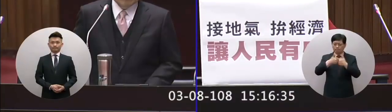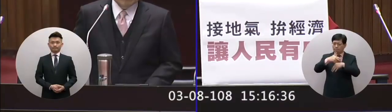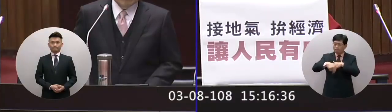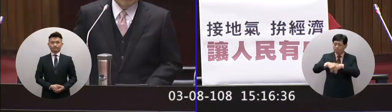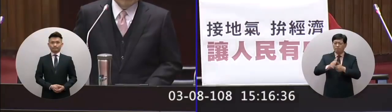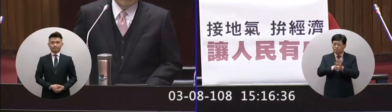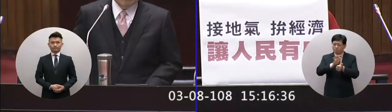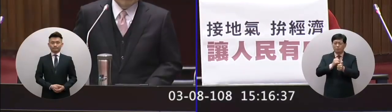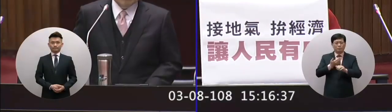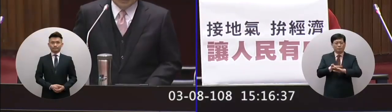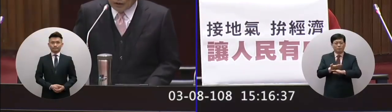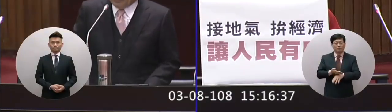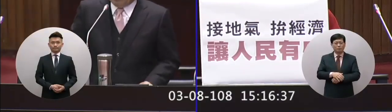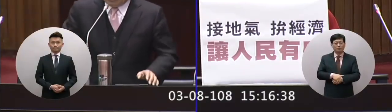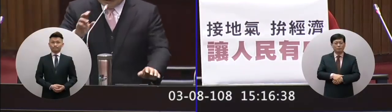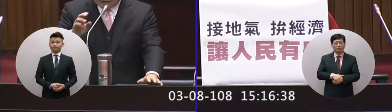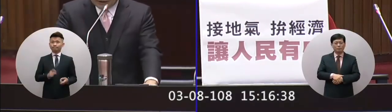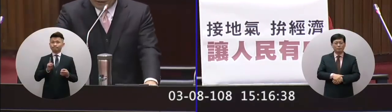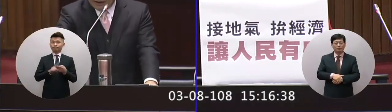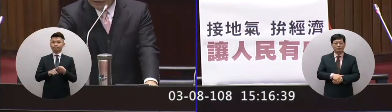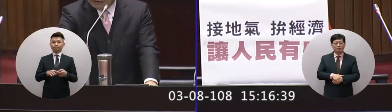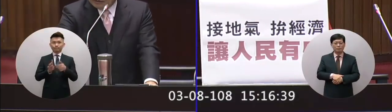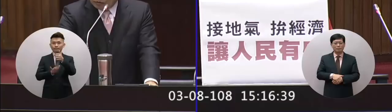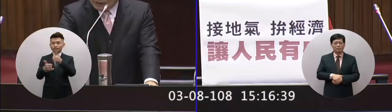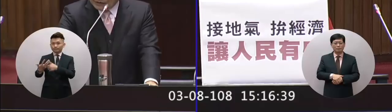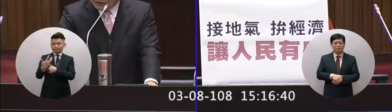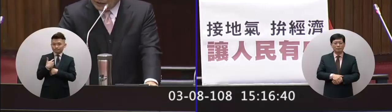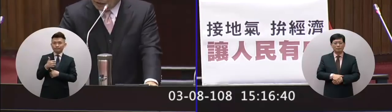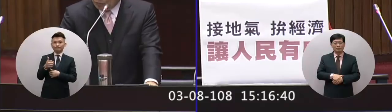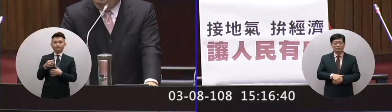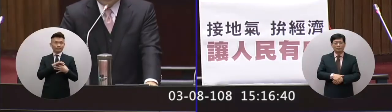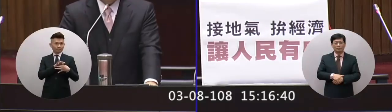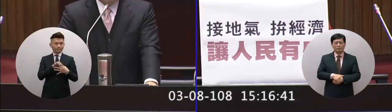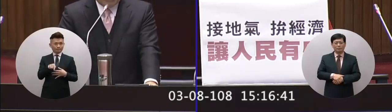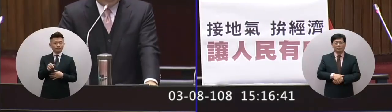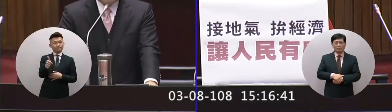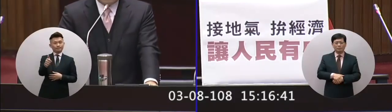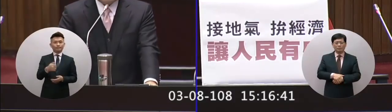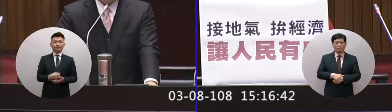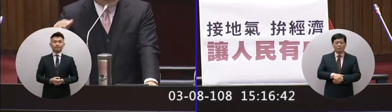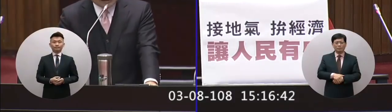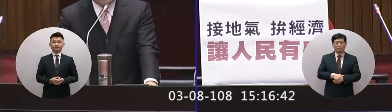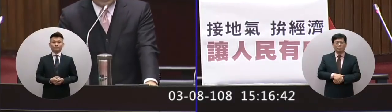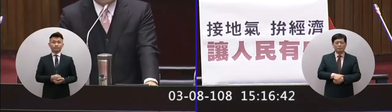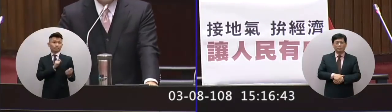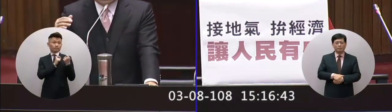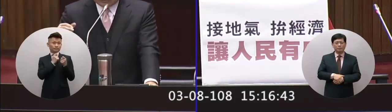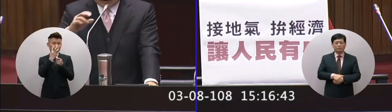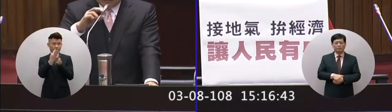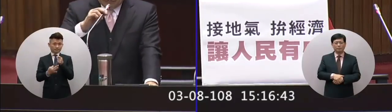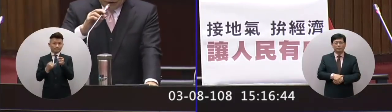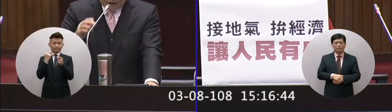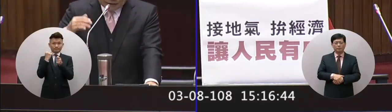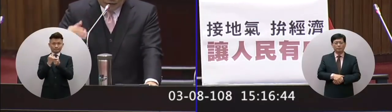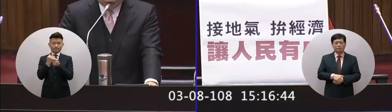告诉我们老百姓要安心？ 对，我谢谢委员关心这一个部分。我们看到这几年来，